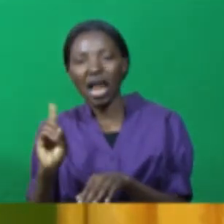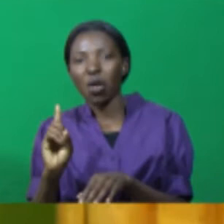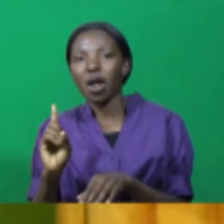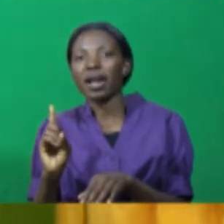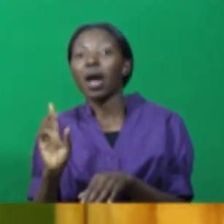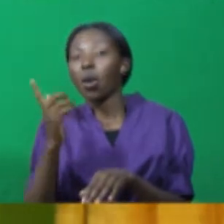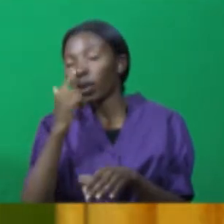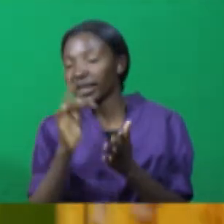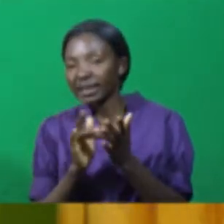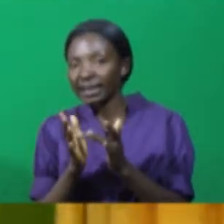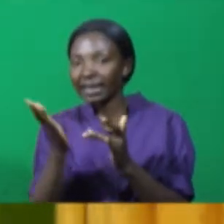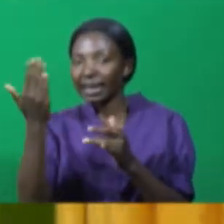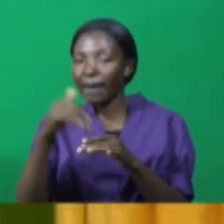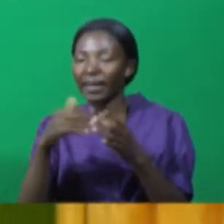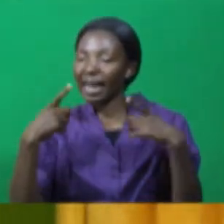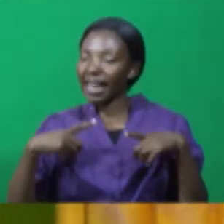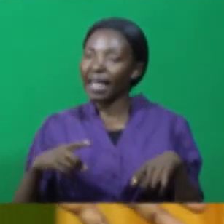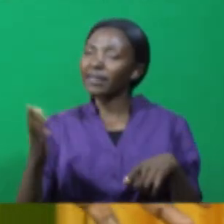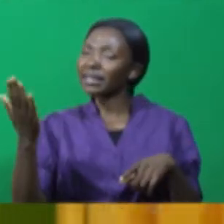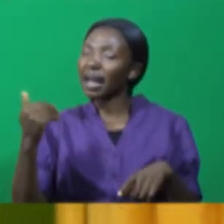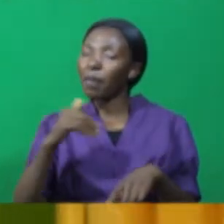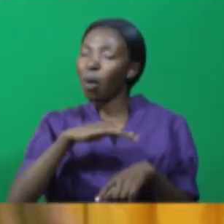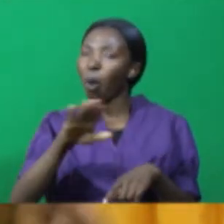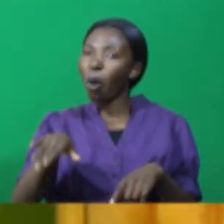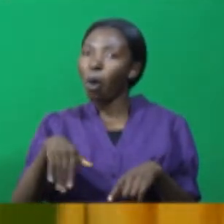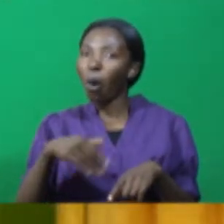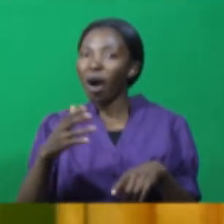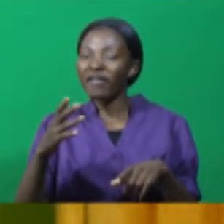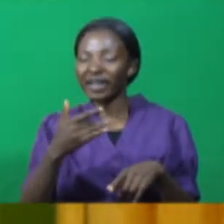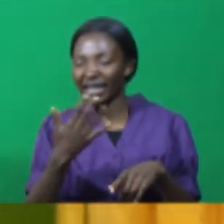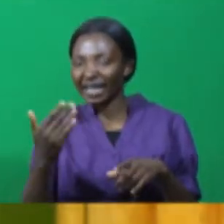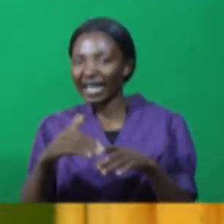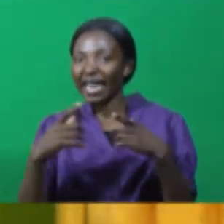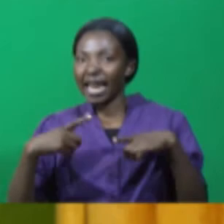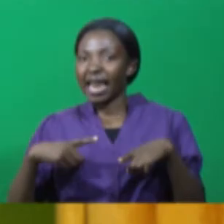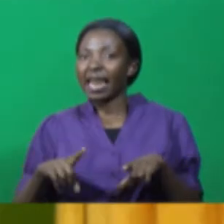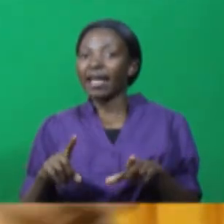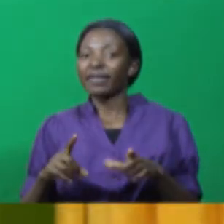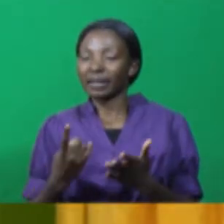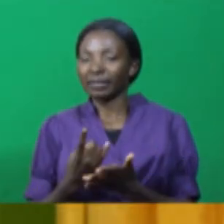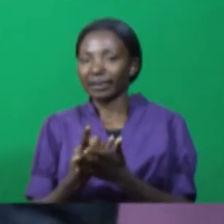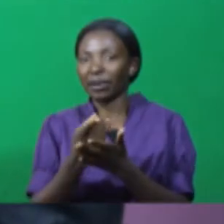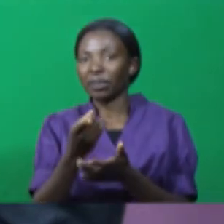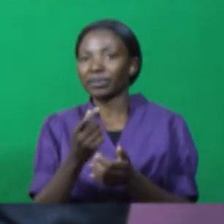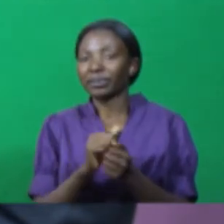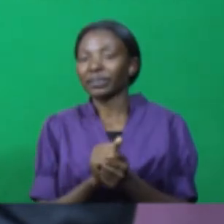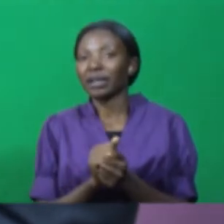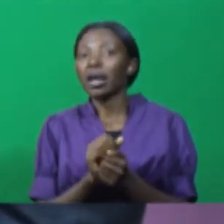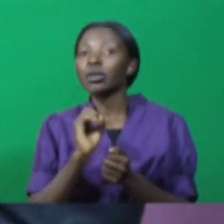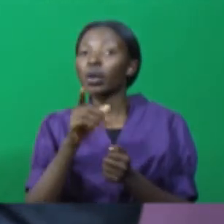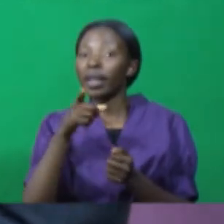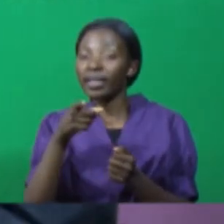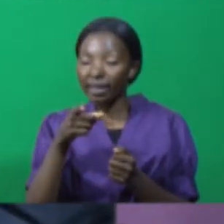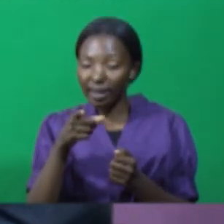muupenyu hwemunhu ka. Anouya ma area ese ane chekuita nemutsvede wake ane but area imanje ndo iri kuita kuti